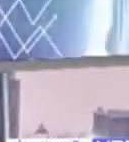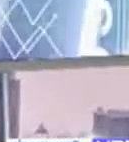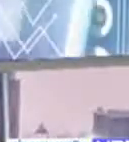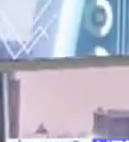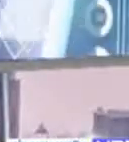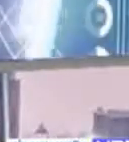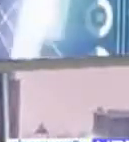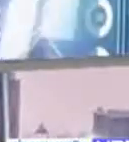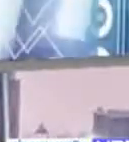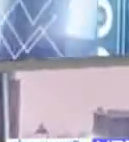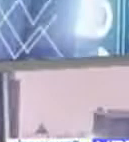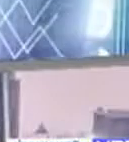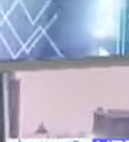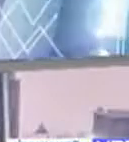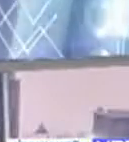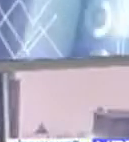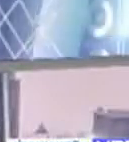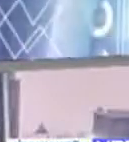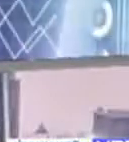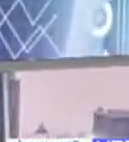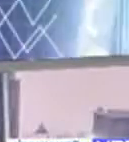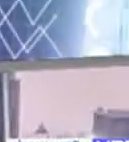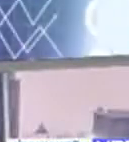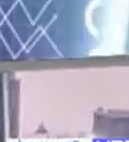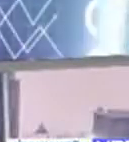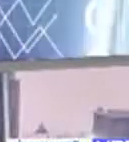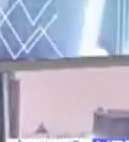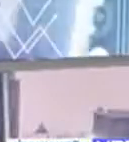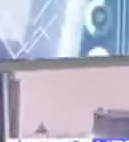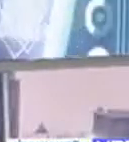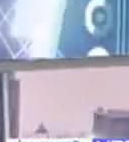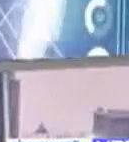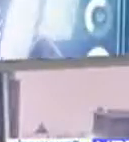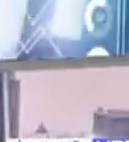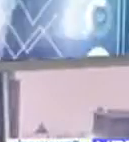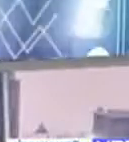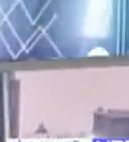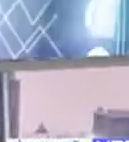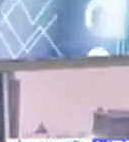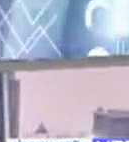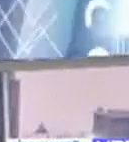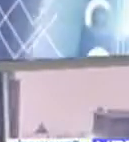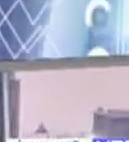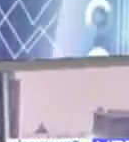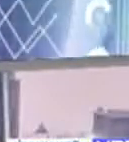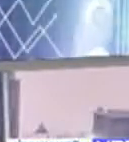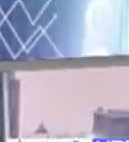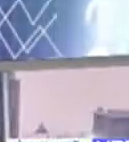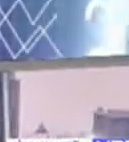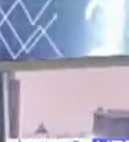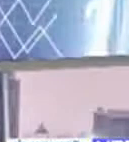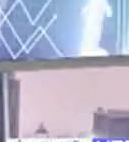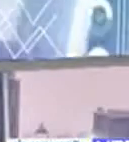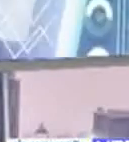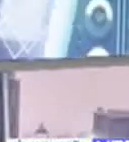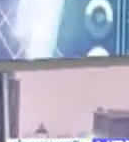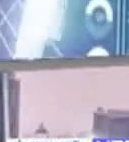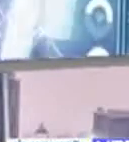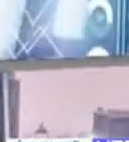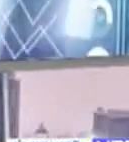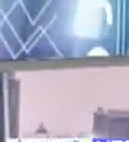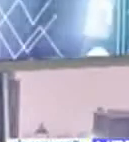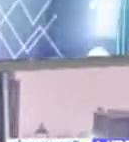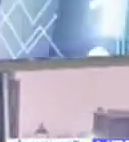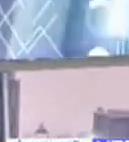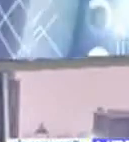แบบผสมผสานนะคะหลังธนาคารกลางยุโรปเตรียมที่จะยกเลิกให้กรี๊ดใช้ตราสารหนี้ในการค้ำประกันประกอบกับราคา